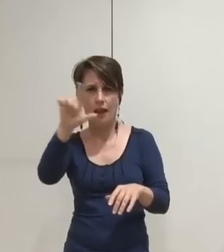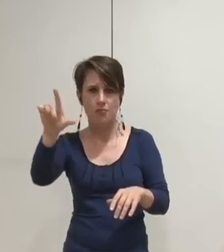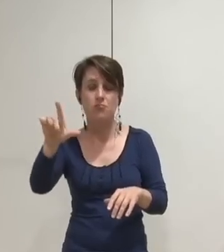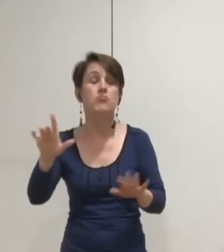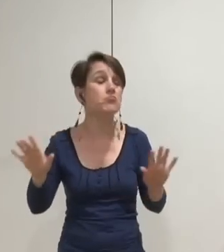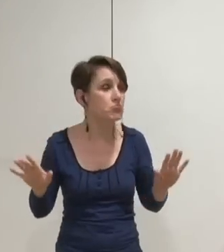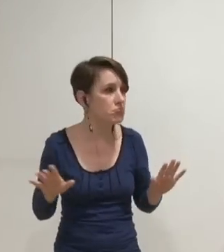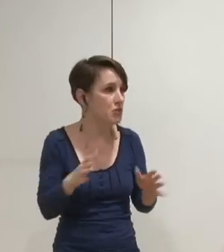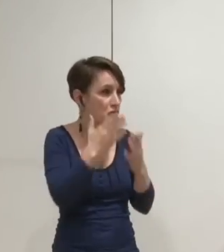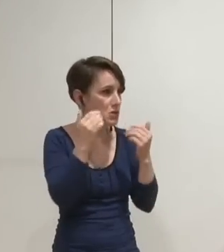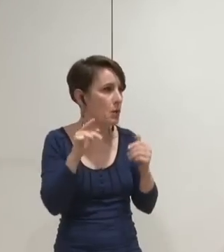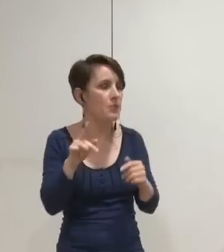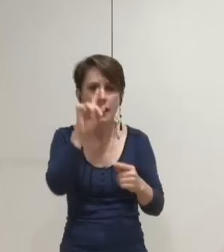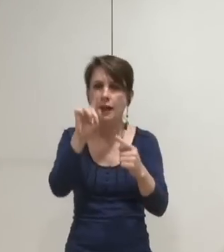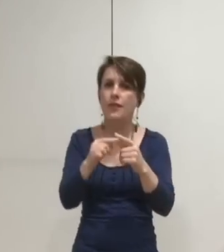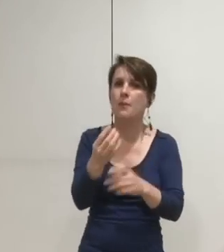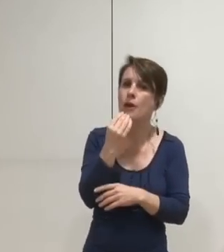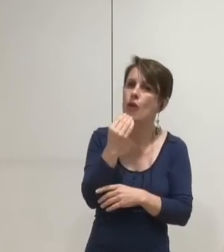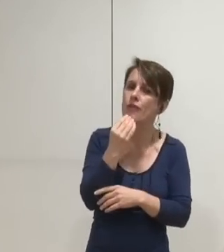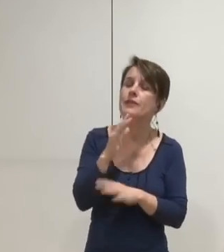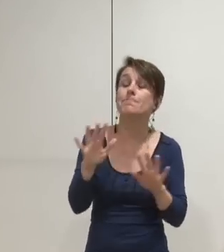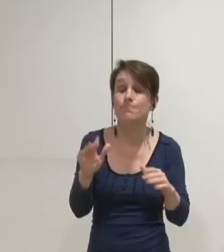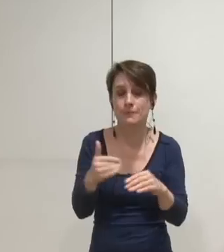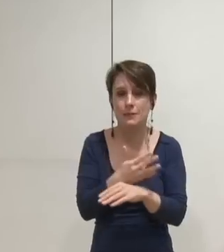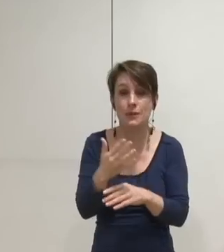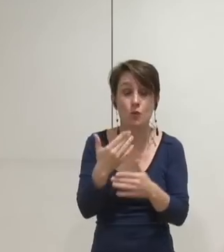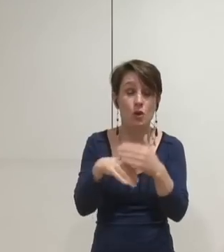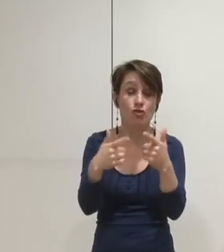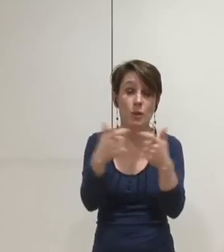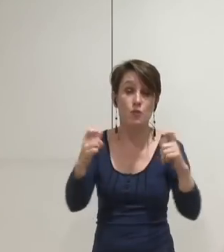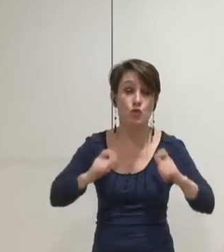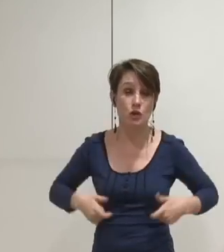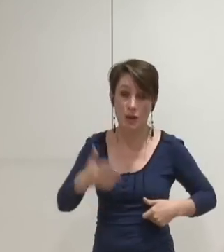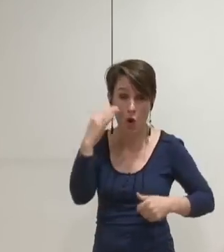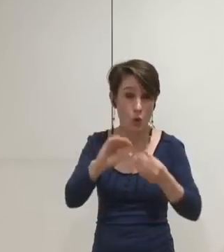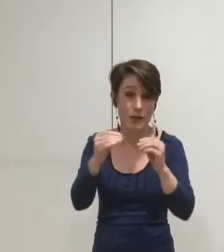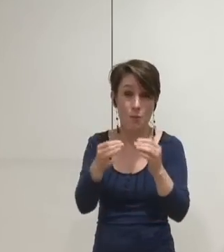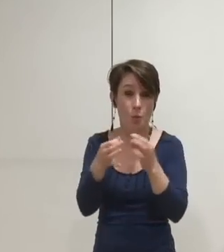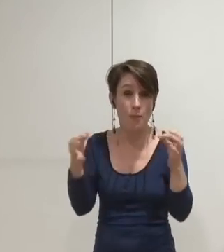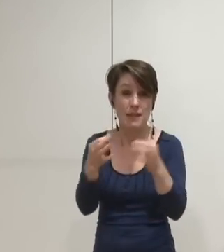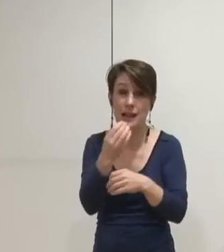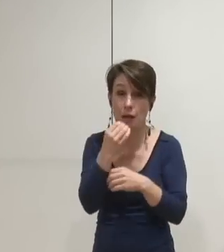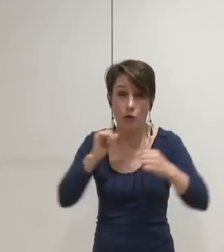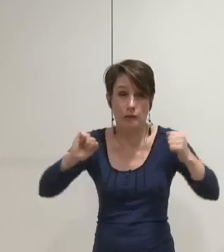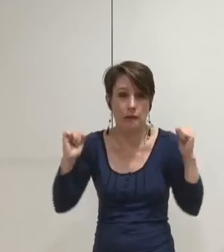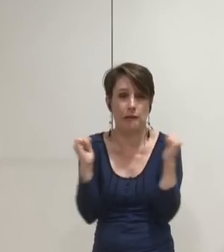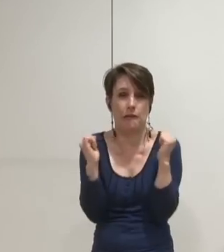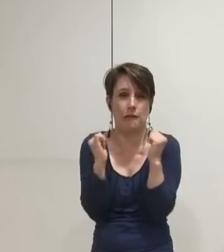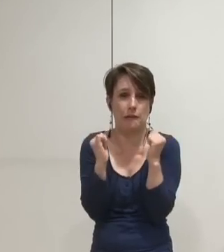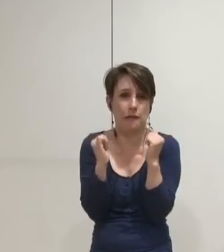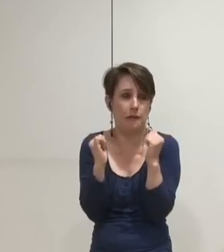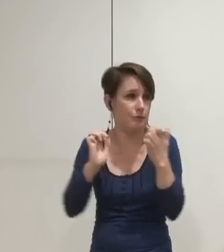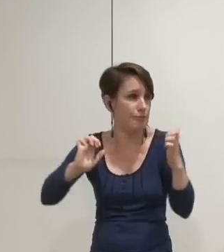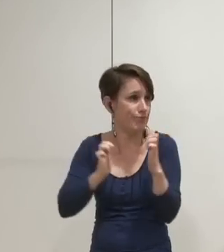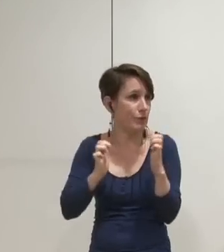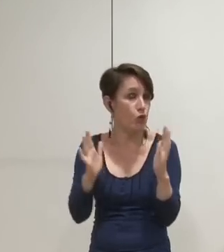cantines nous savons aussi que dans plusieurs écoles les espaces d'accueil ne sont plus assez grands pour accueillir tous les enfants est-ce que vous avez